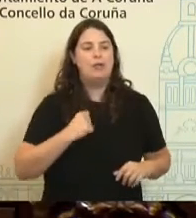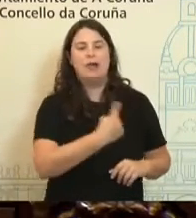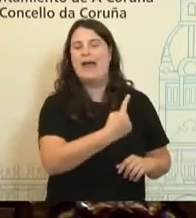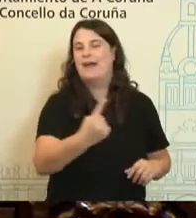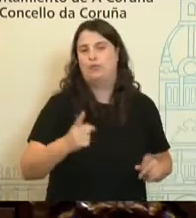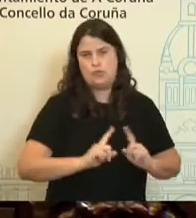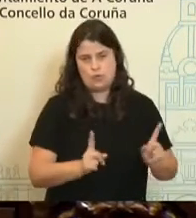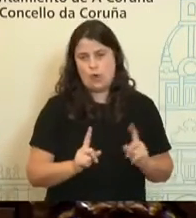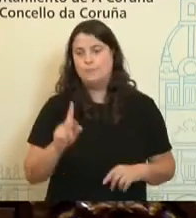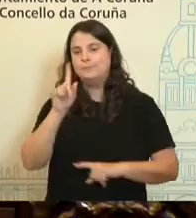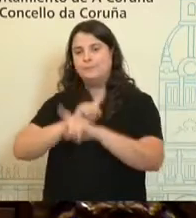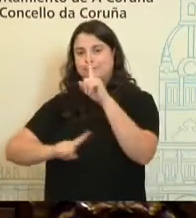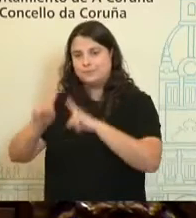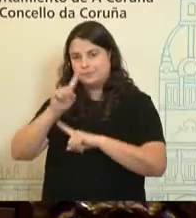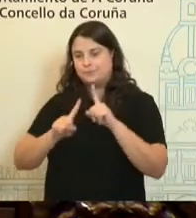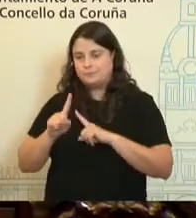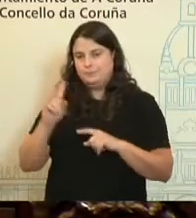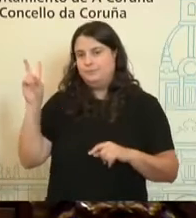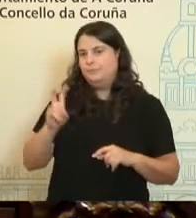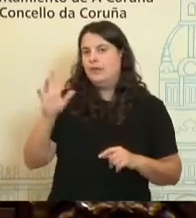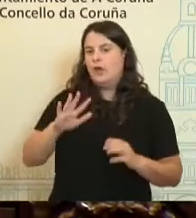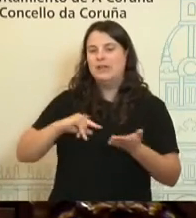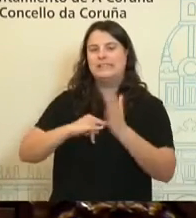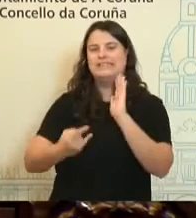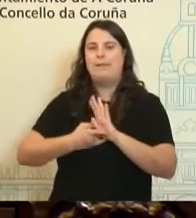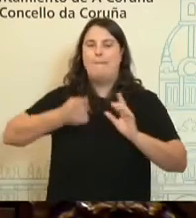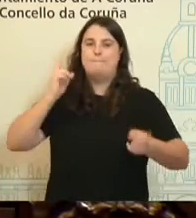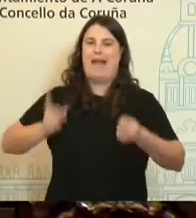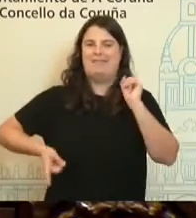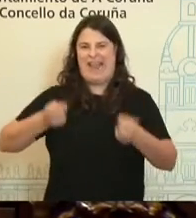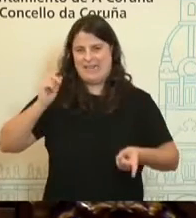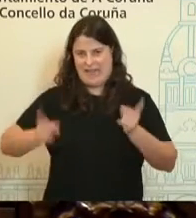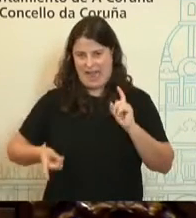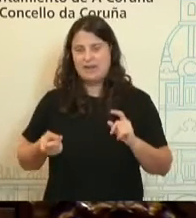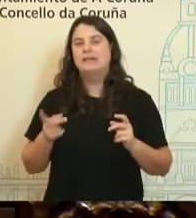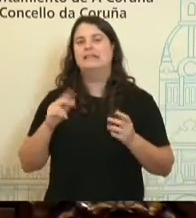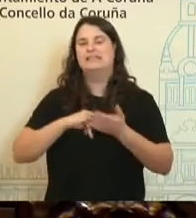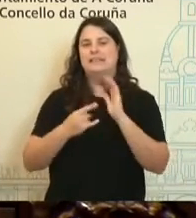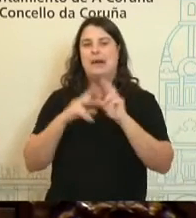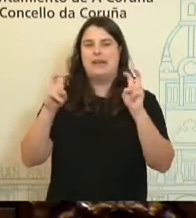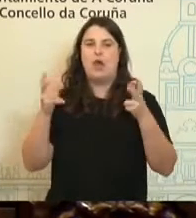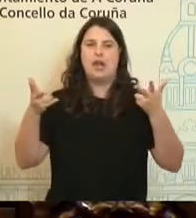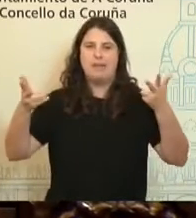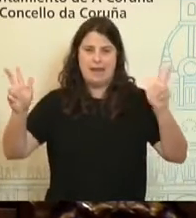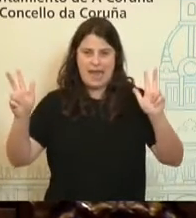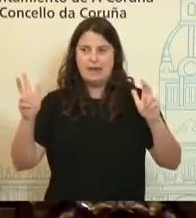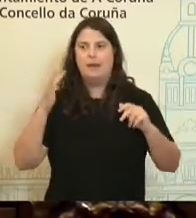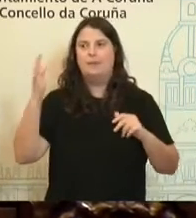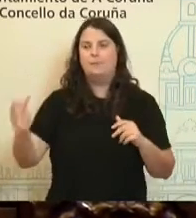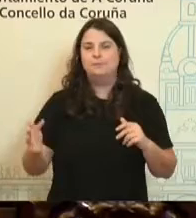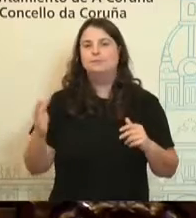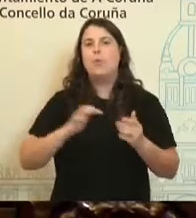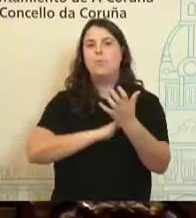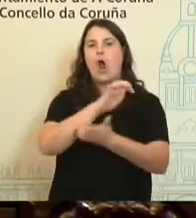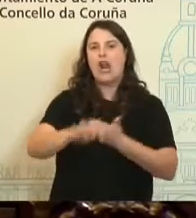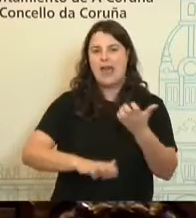individual, é un problema que ten a súa orixe nun sistema patriarcal, nun sistema neoliberal e que se trata ademais dunha violencia que